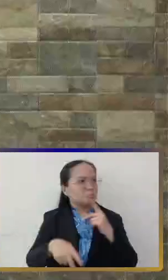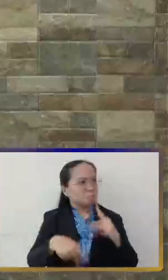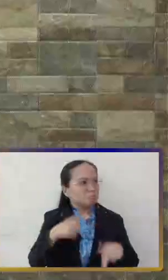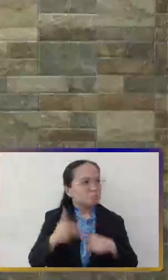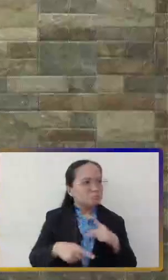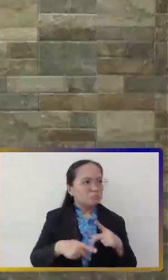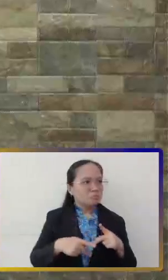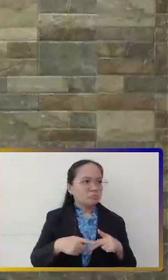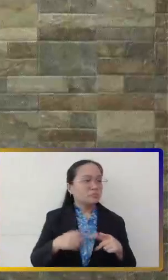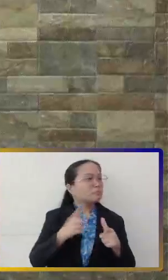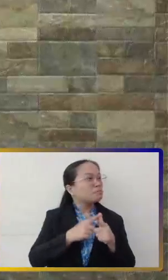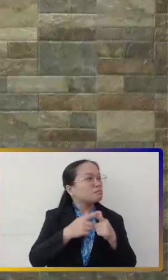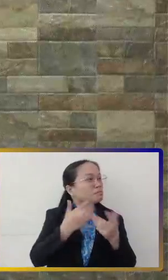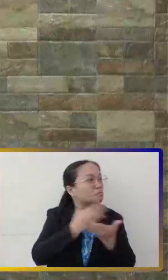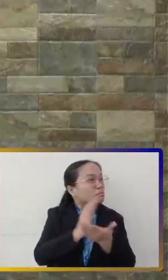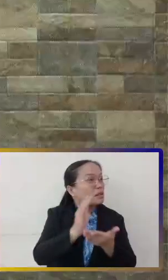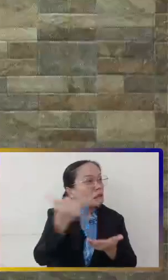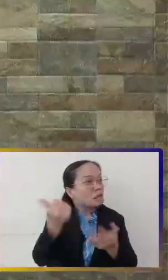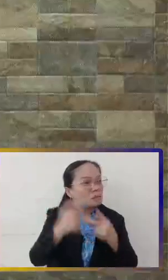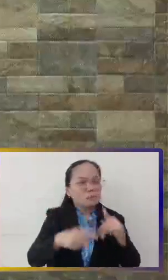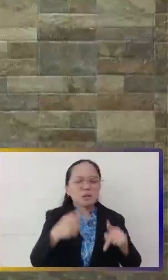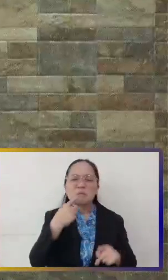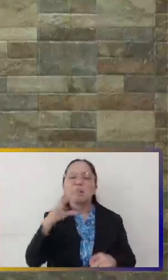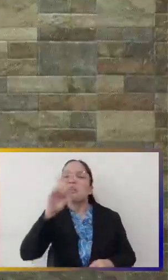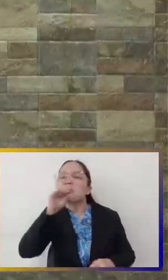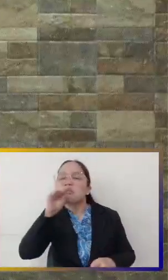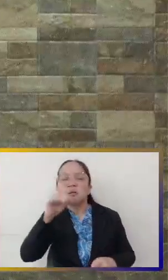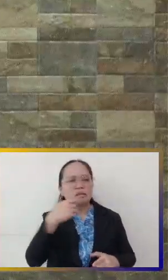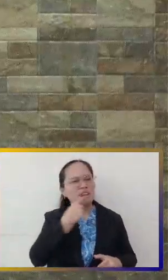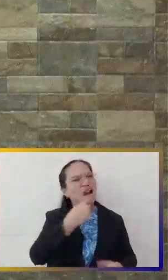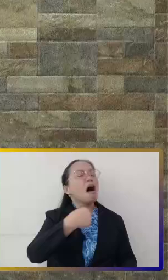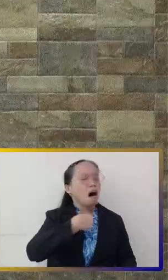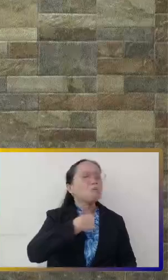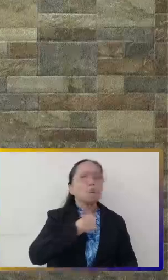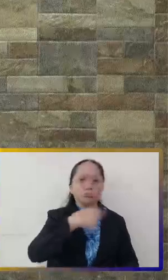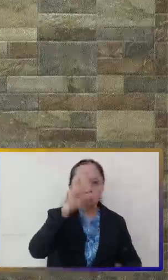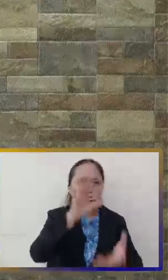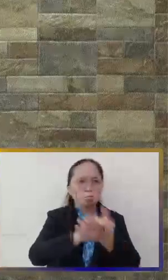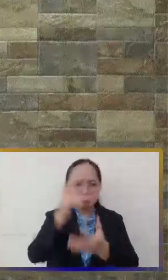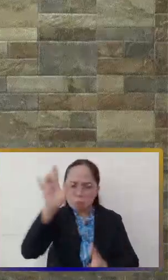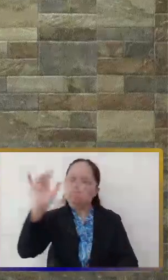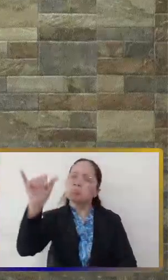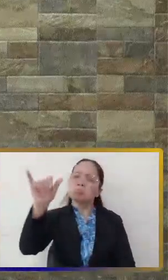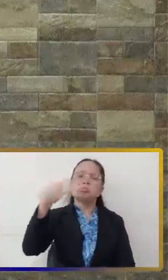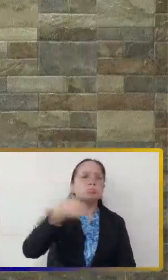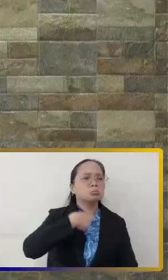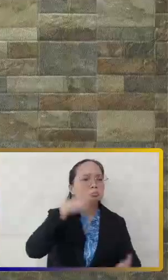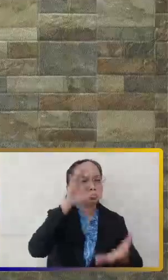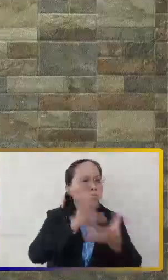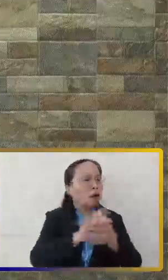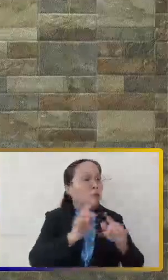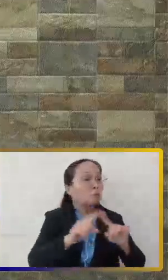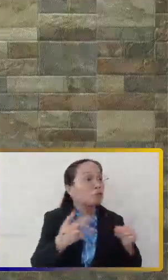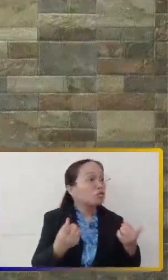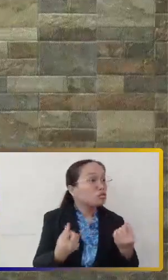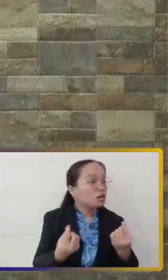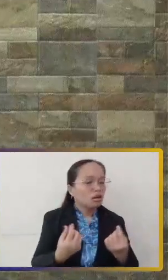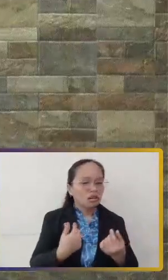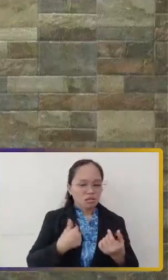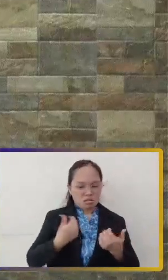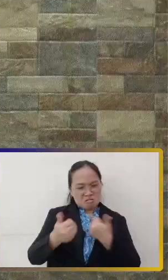Yeah, there's sana mga tao nagsasabing sila naniniwala sa Diyos, but they are following their own opinion.